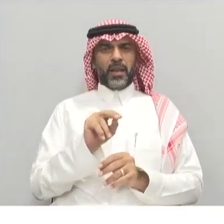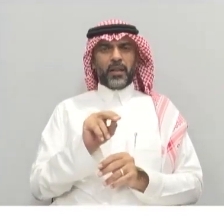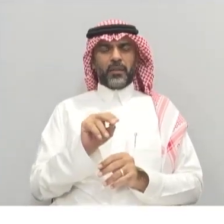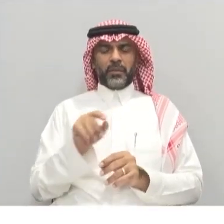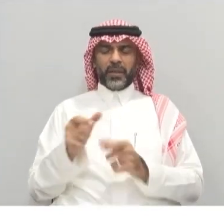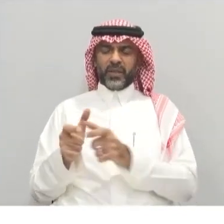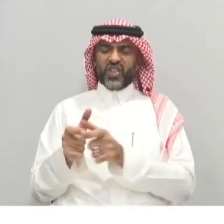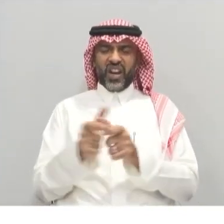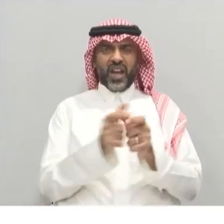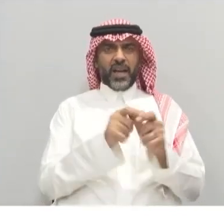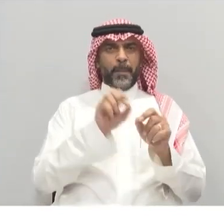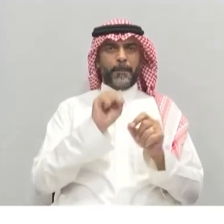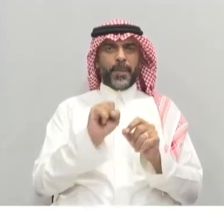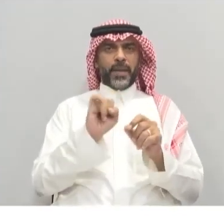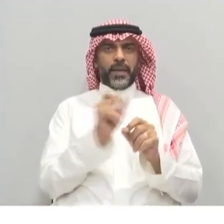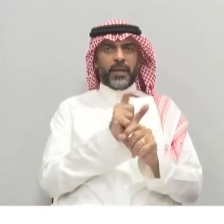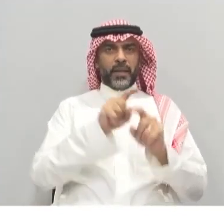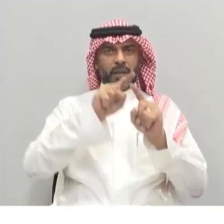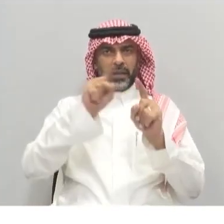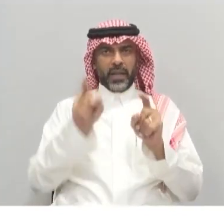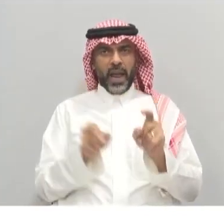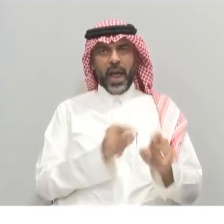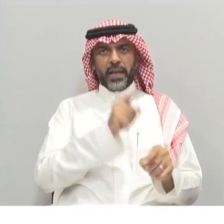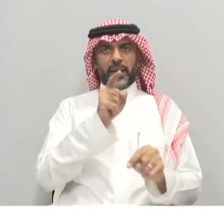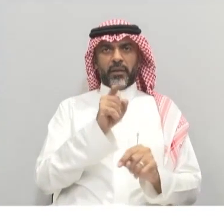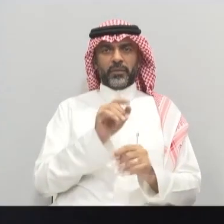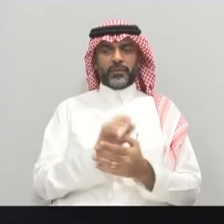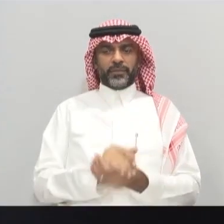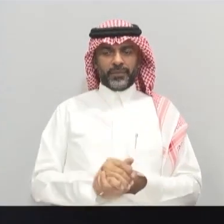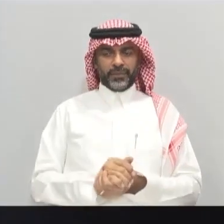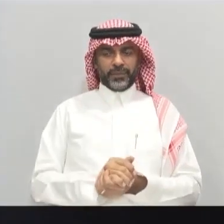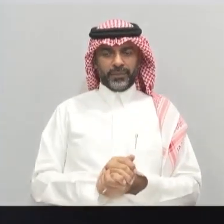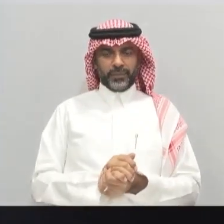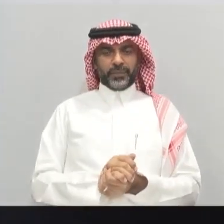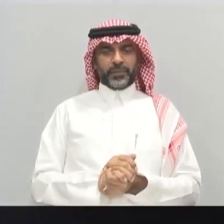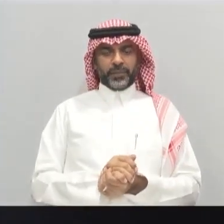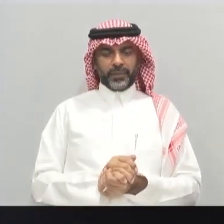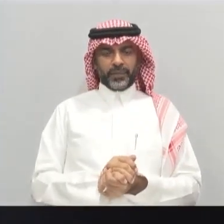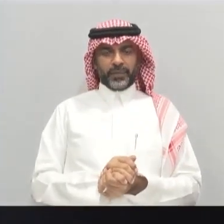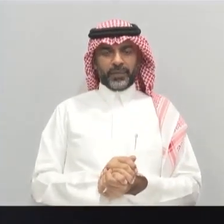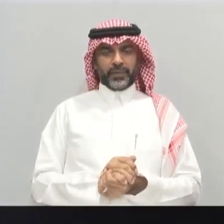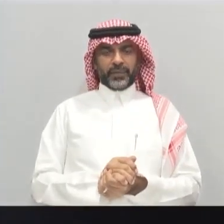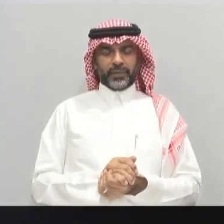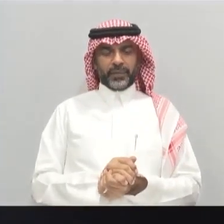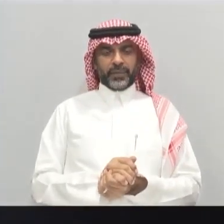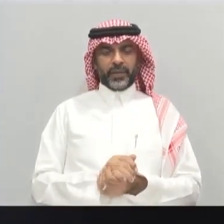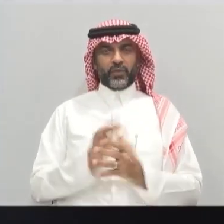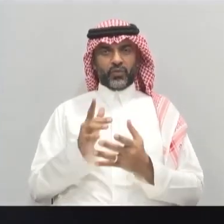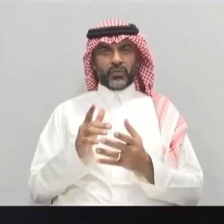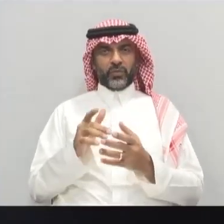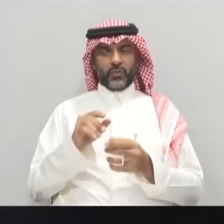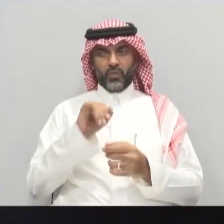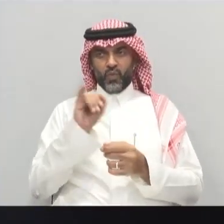من دائره لدينا المخطط العمودي مخطط الخطي مخطط الدائري والمخطط الدائري